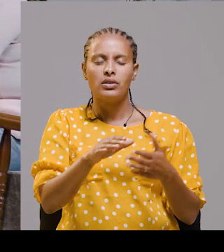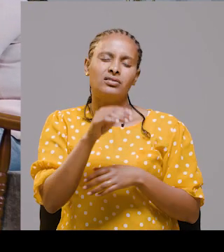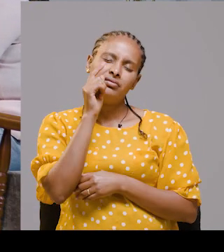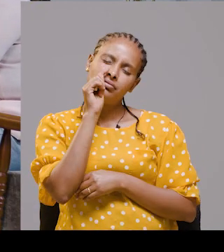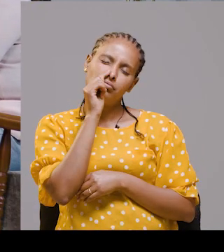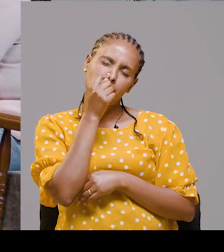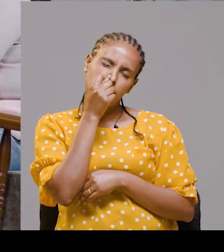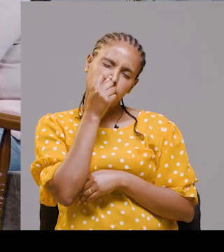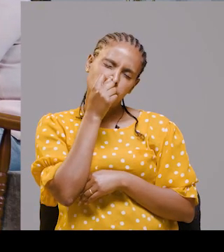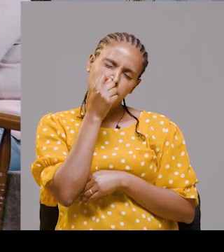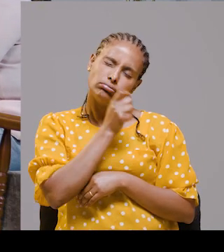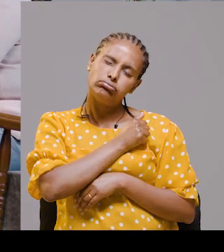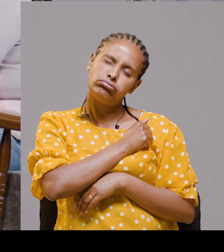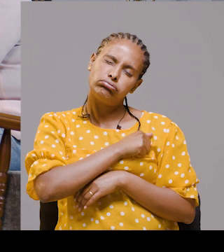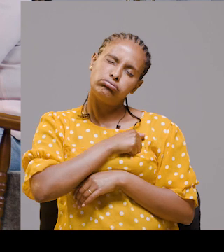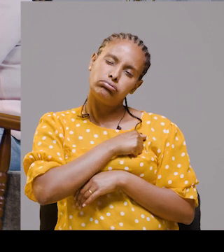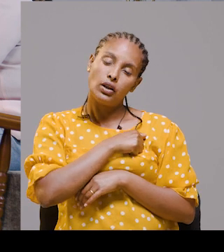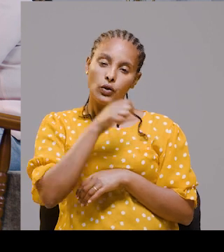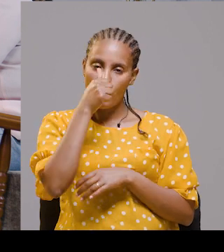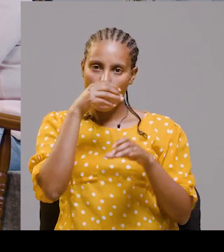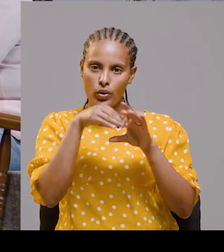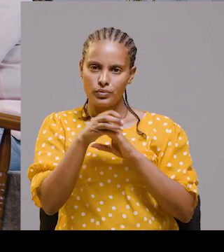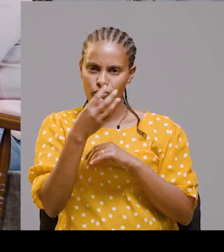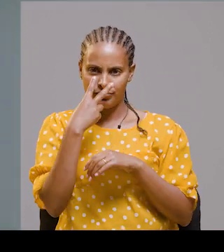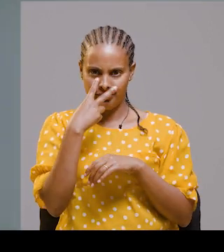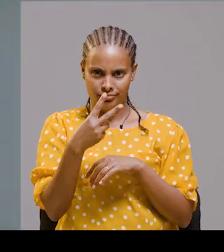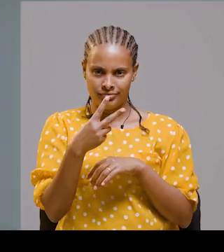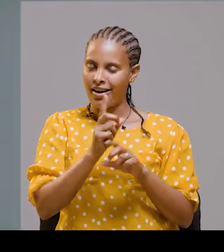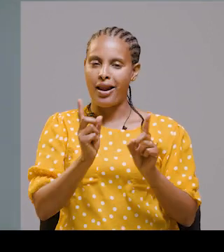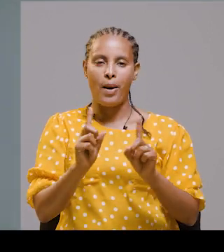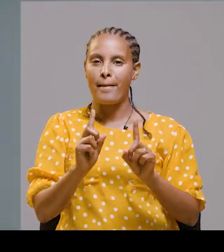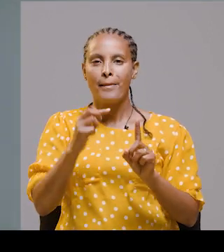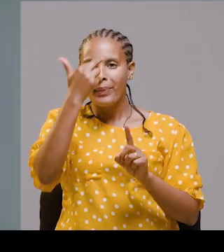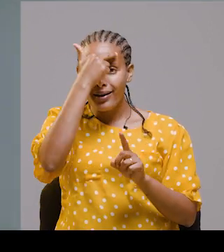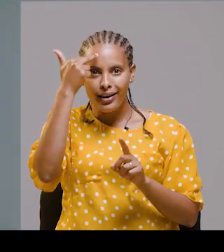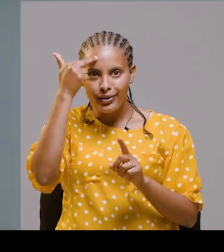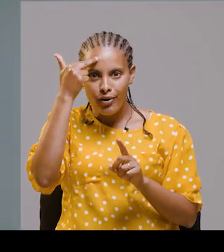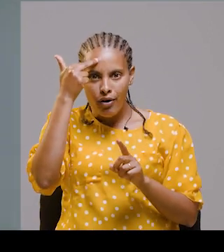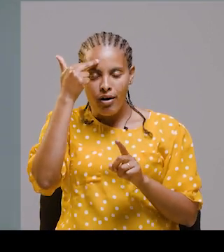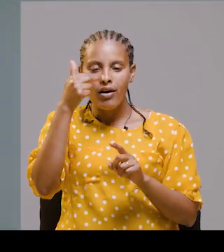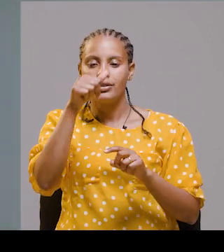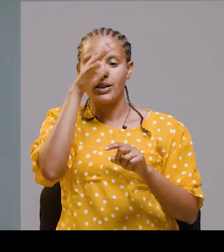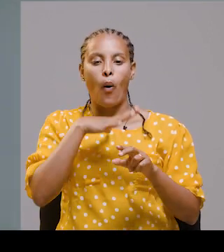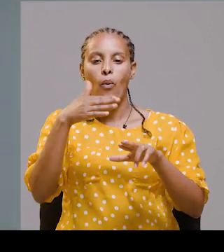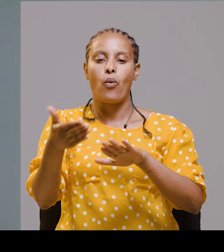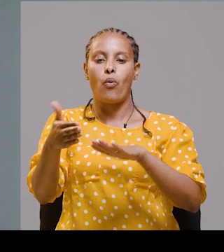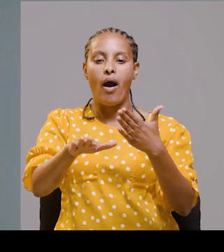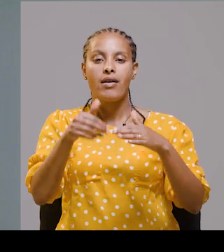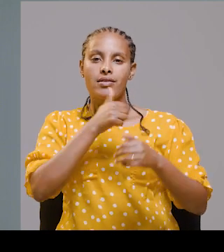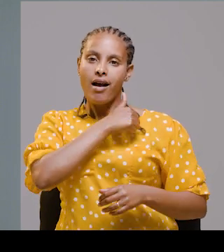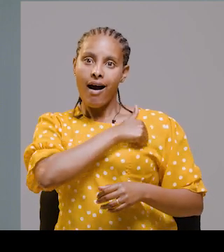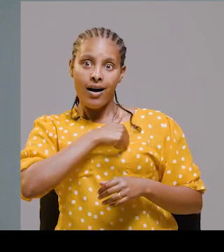የመደበት ወይም ደግሞ የዲፕሬሽን ህመም ሲያጋጥማቸው ኢትዮጵያ ውስጥ ብዙ ጊዜ አናስተውልም። ምክንያቱም ይሄ ፕሮሰሱ ኢትዮጵያ ውስጥ ያለው